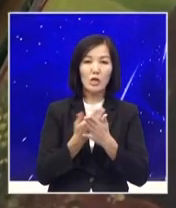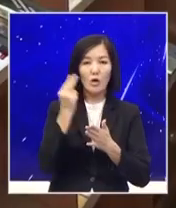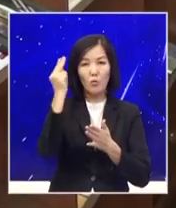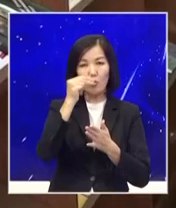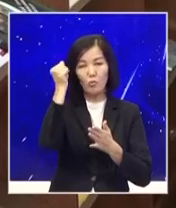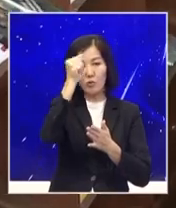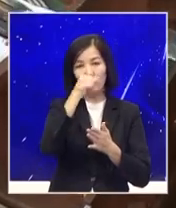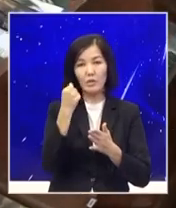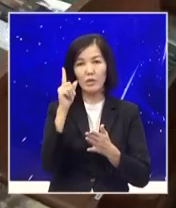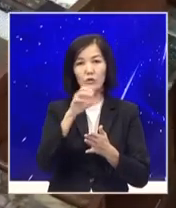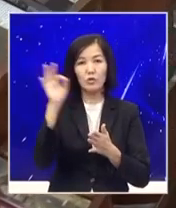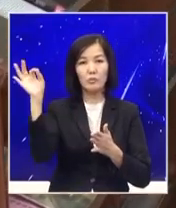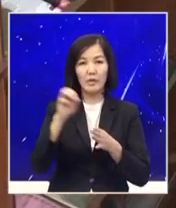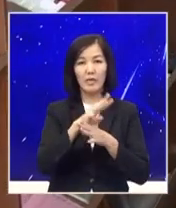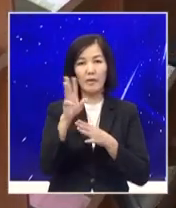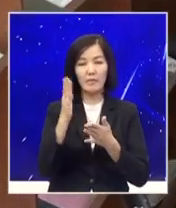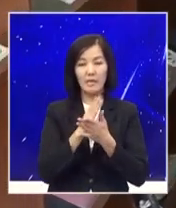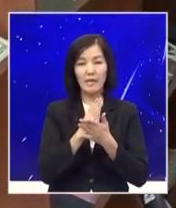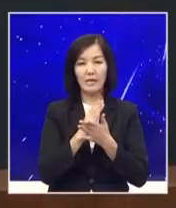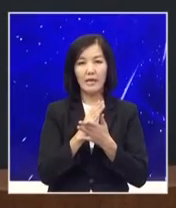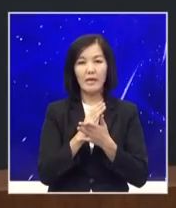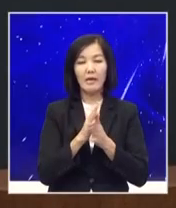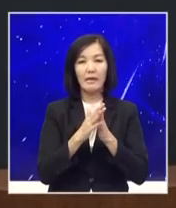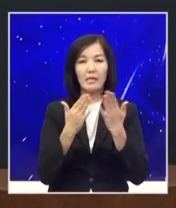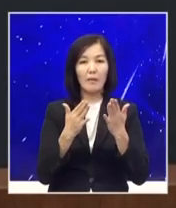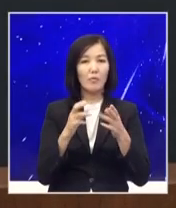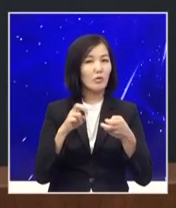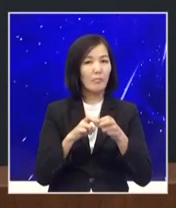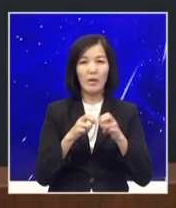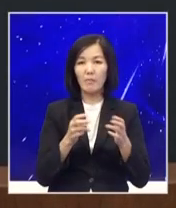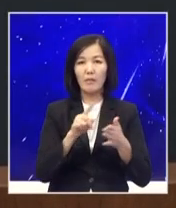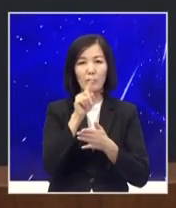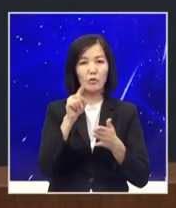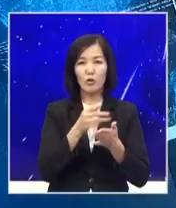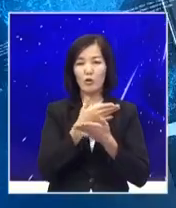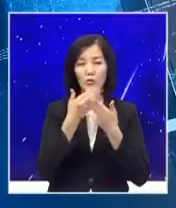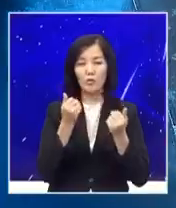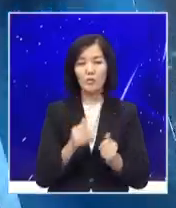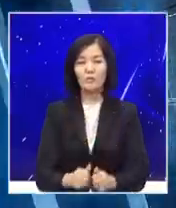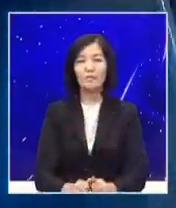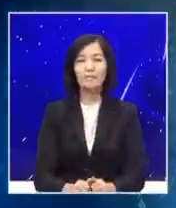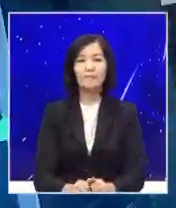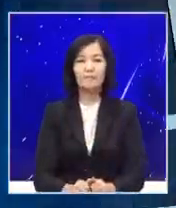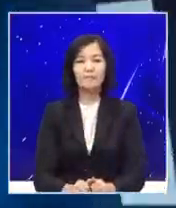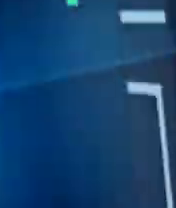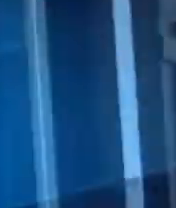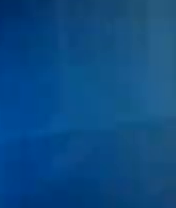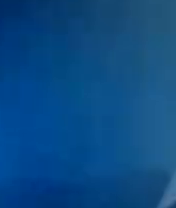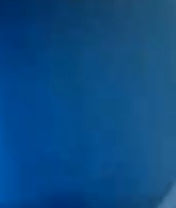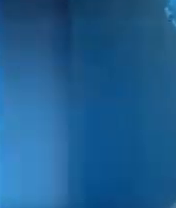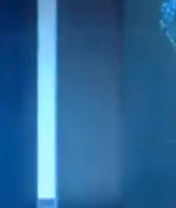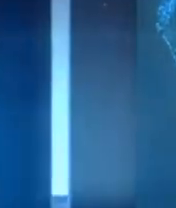оқу құралымен 100% қамтылмақ. Мамандар кітап бойынша ешқандай мәселе туындамайды дейді. Мадина Берқызы, Айдос Қалиев,